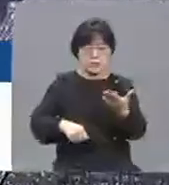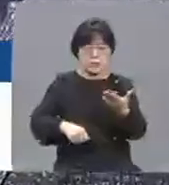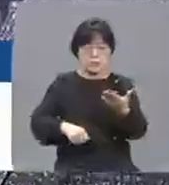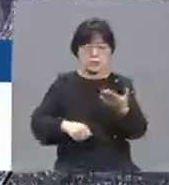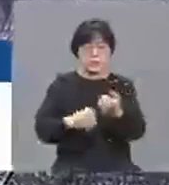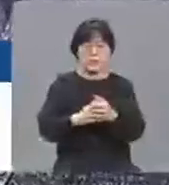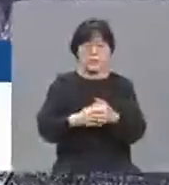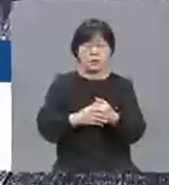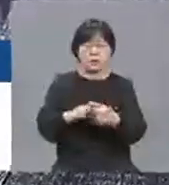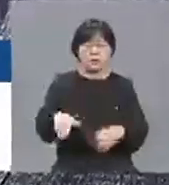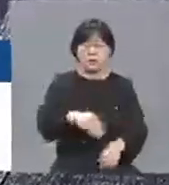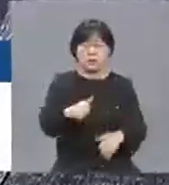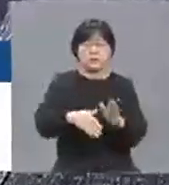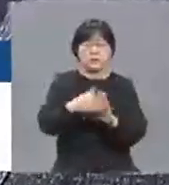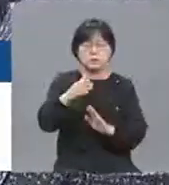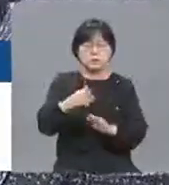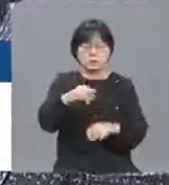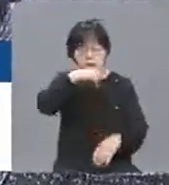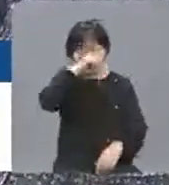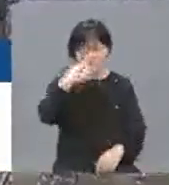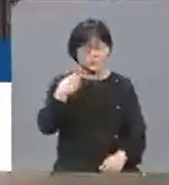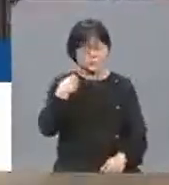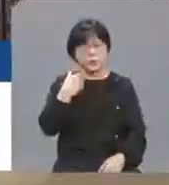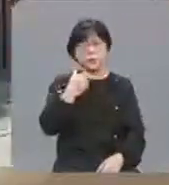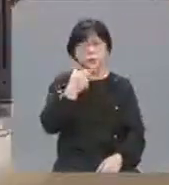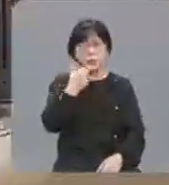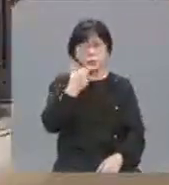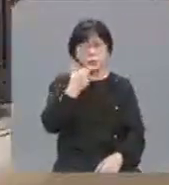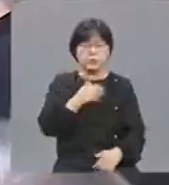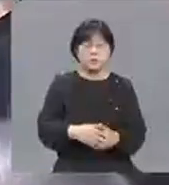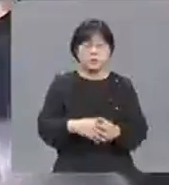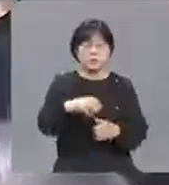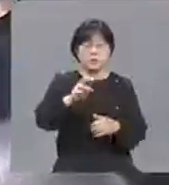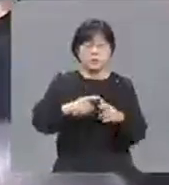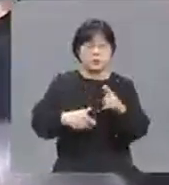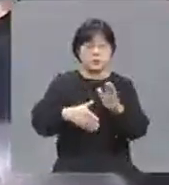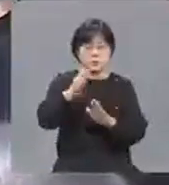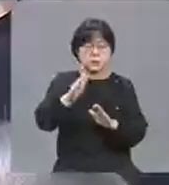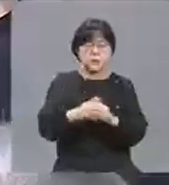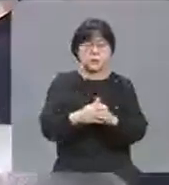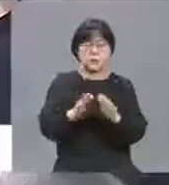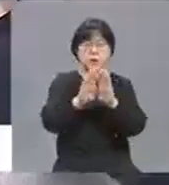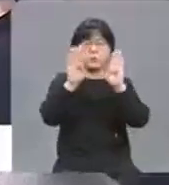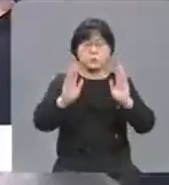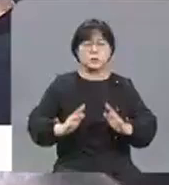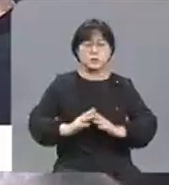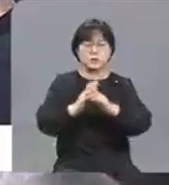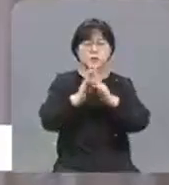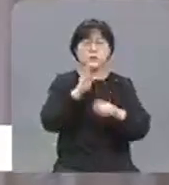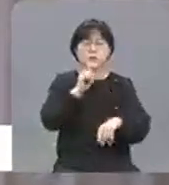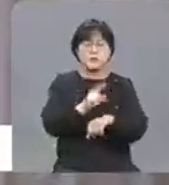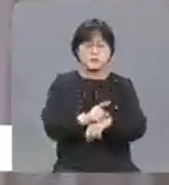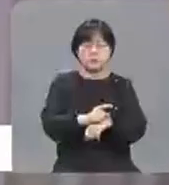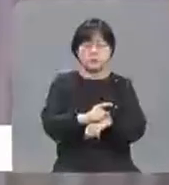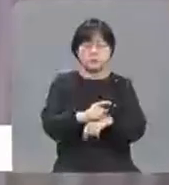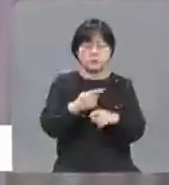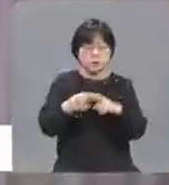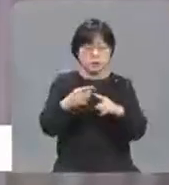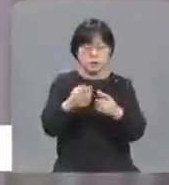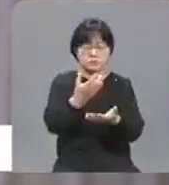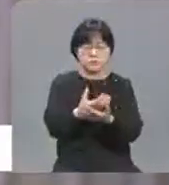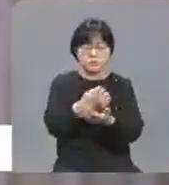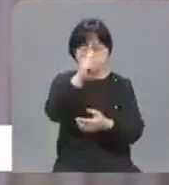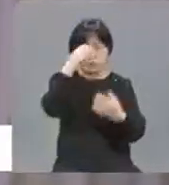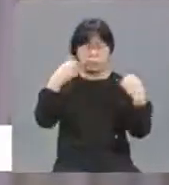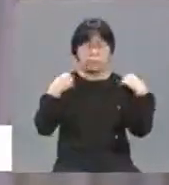어 가급적이면 우리 시 재정에 부담이 없게끔 목포시는 이달 안에 박물관 설립 타당성 평가서를 정부에